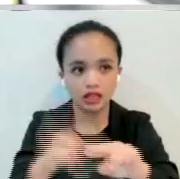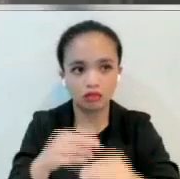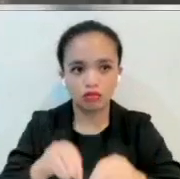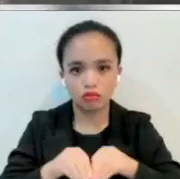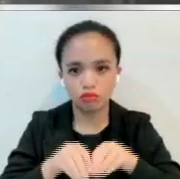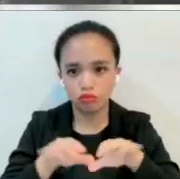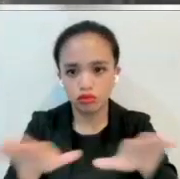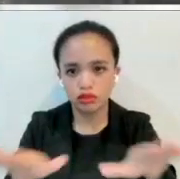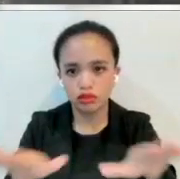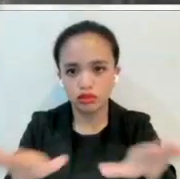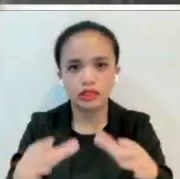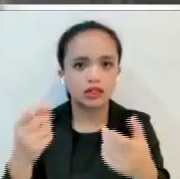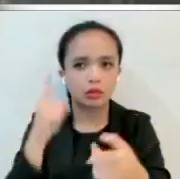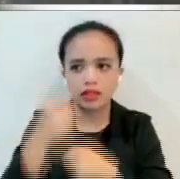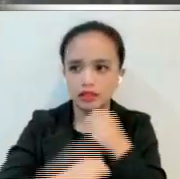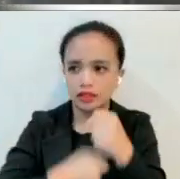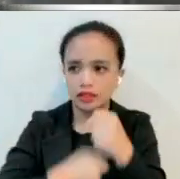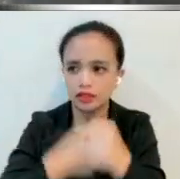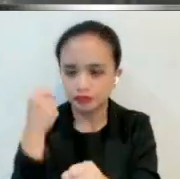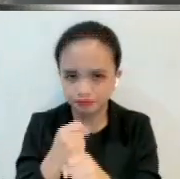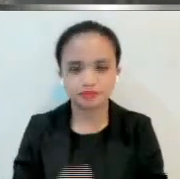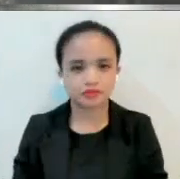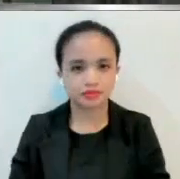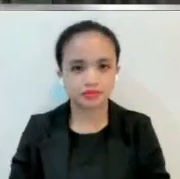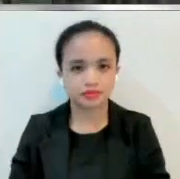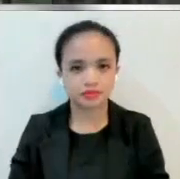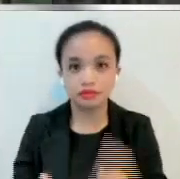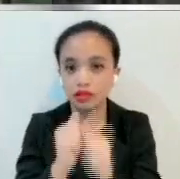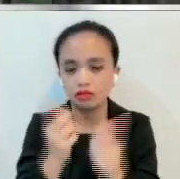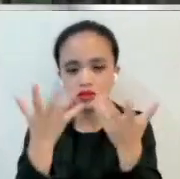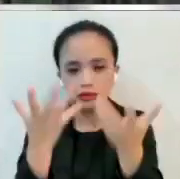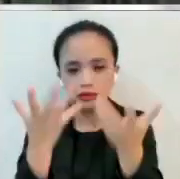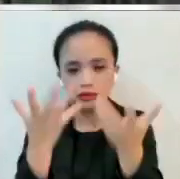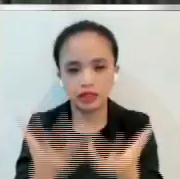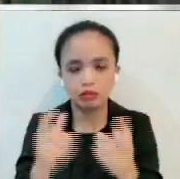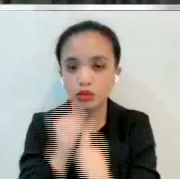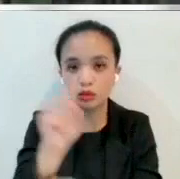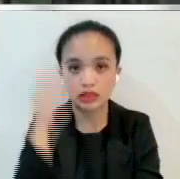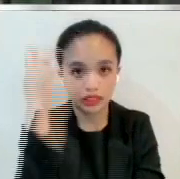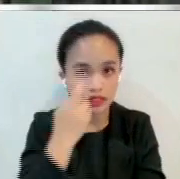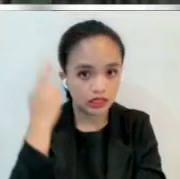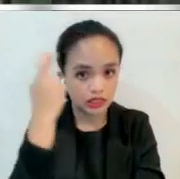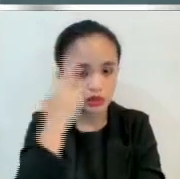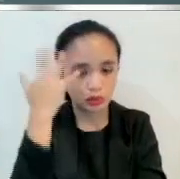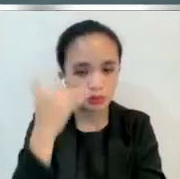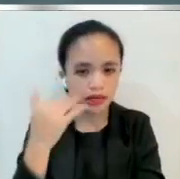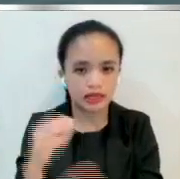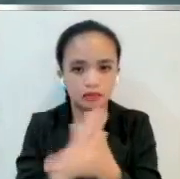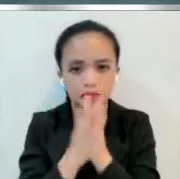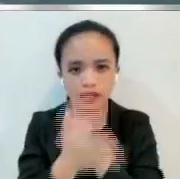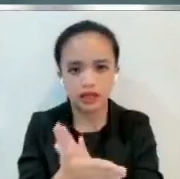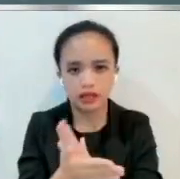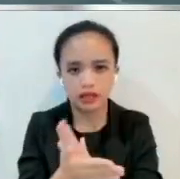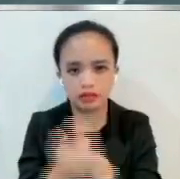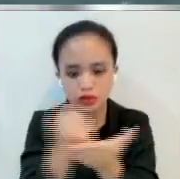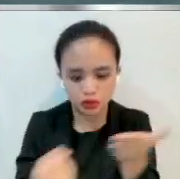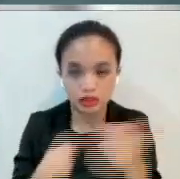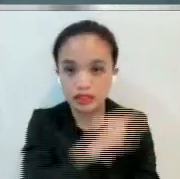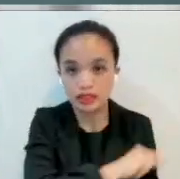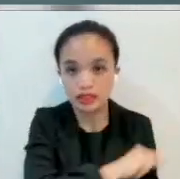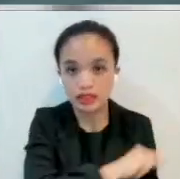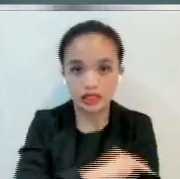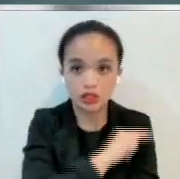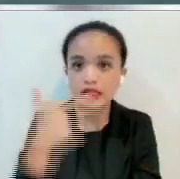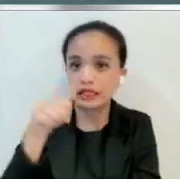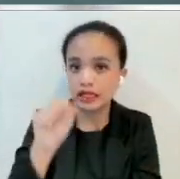taon pinakamabigat daw na dahilan ang naging epekto ng paghigpit ng supply ng natural gas mula sa Malampaya na nagpapatakbo